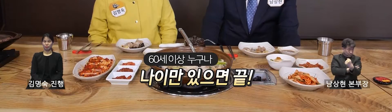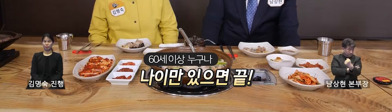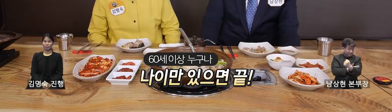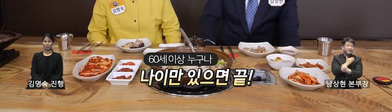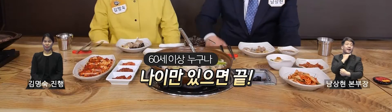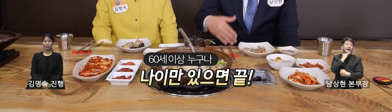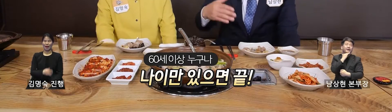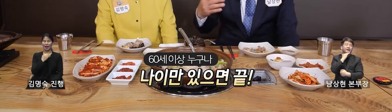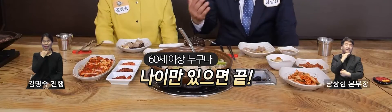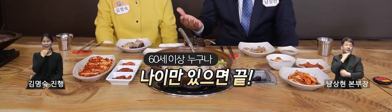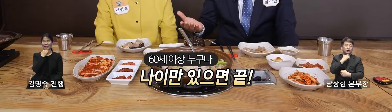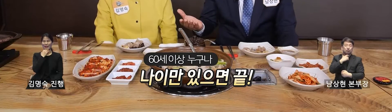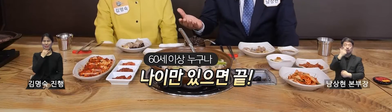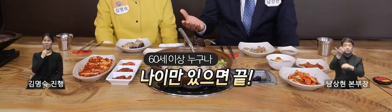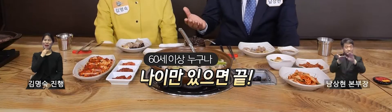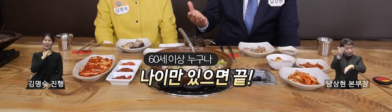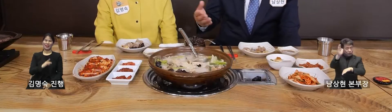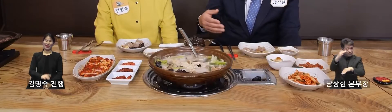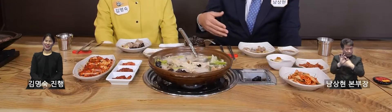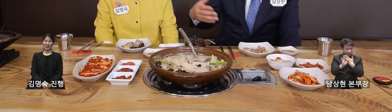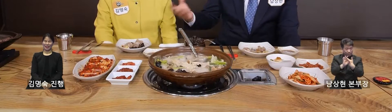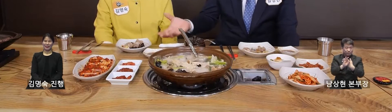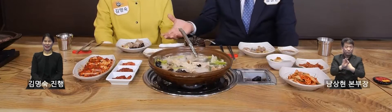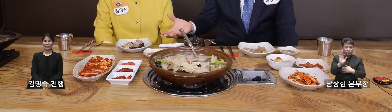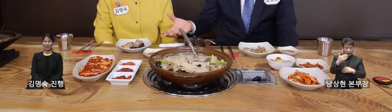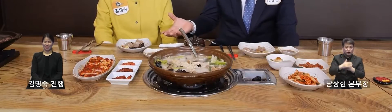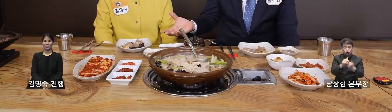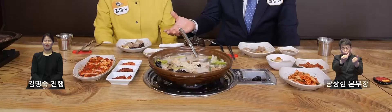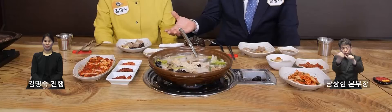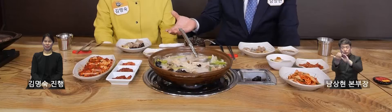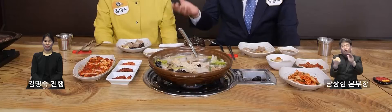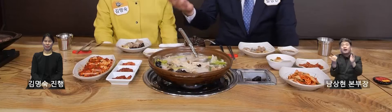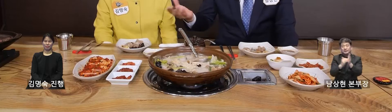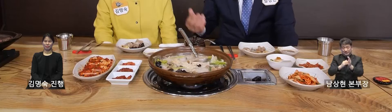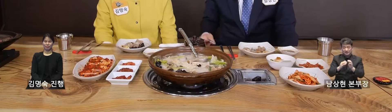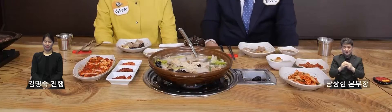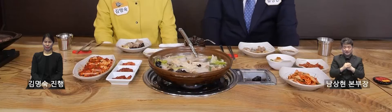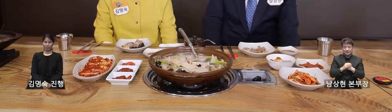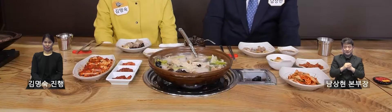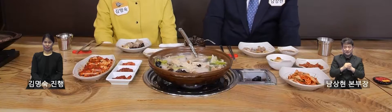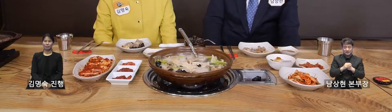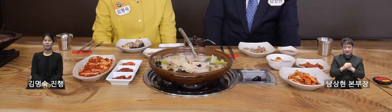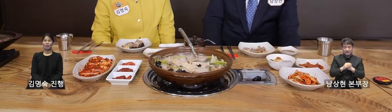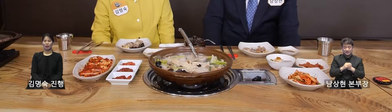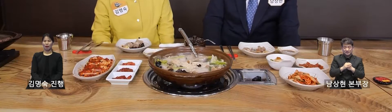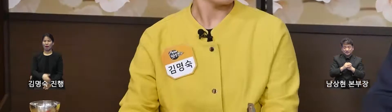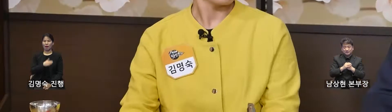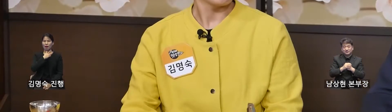있으시면 돼요. 아, 나이. 60만 넘으시면 돌아가실 때까지 상위 제한은 없어요.